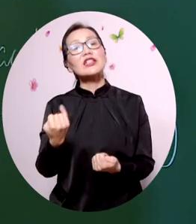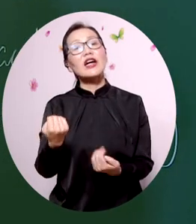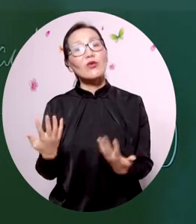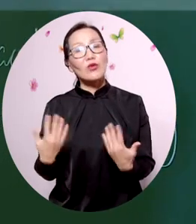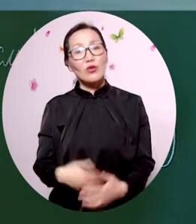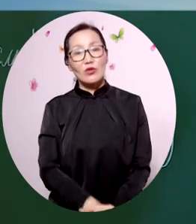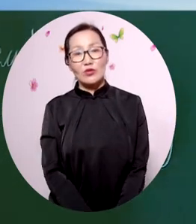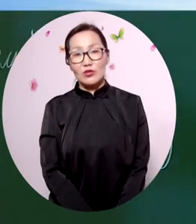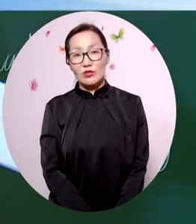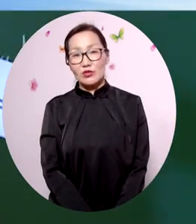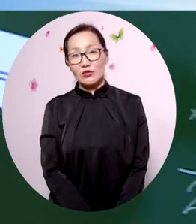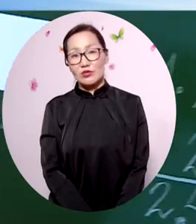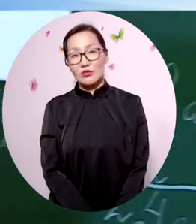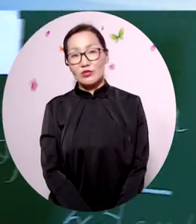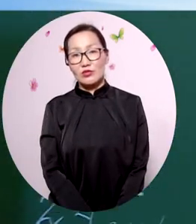вэ.